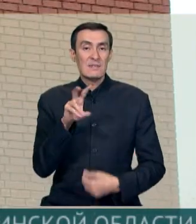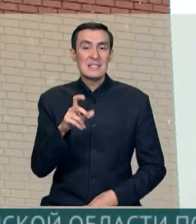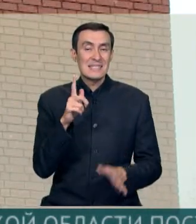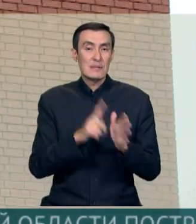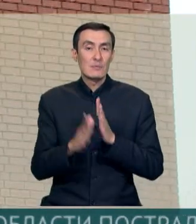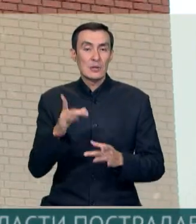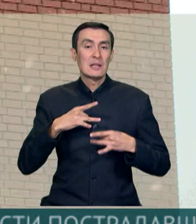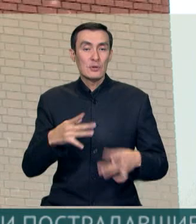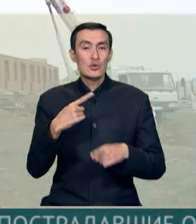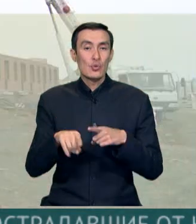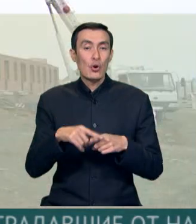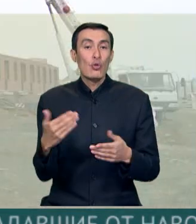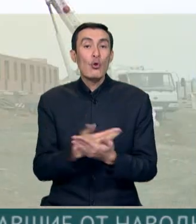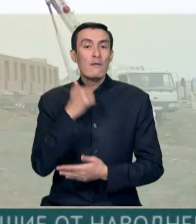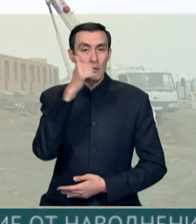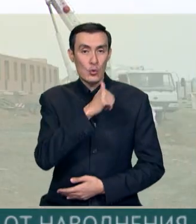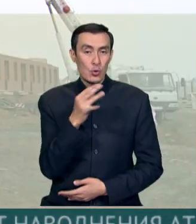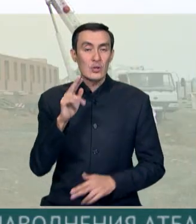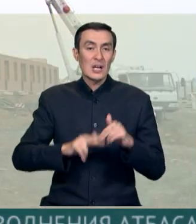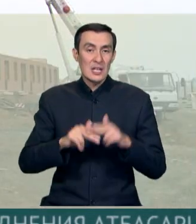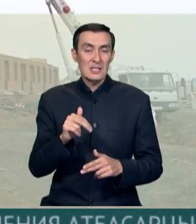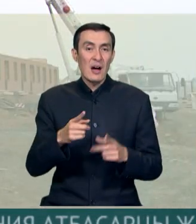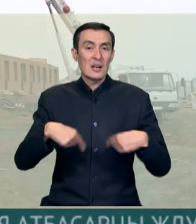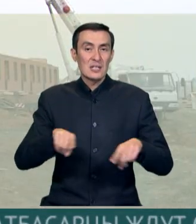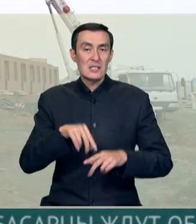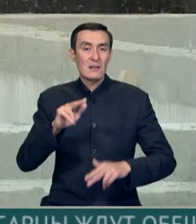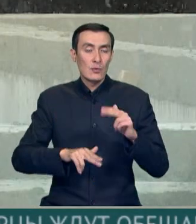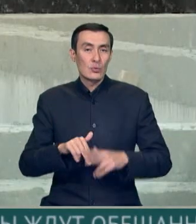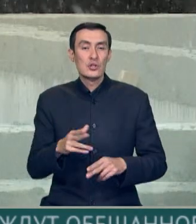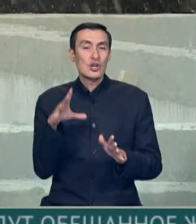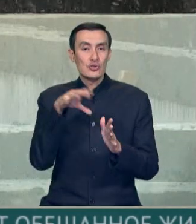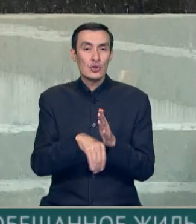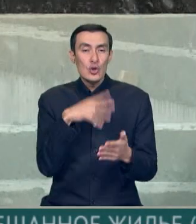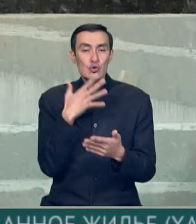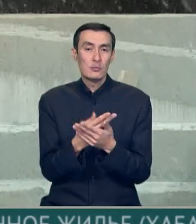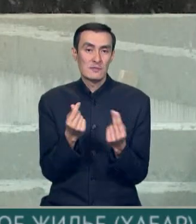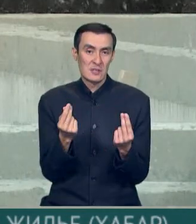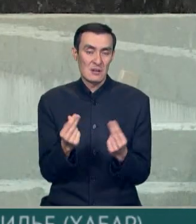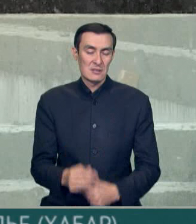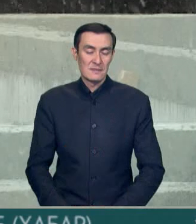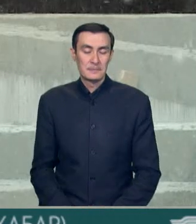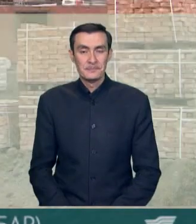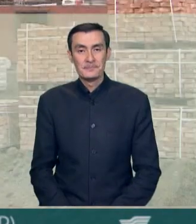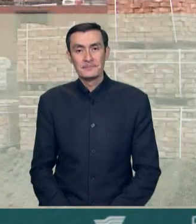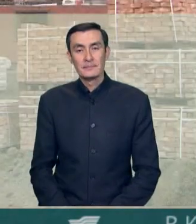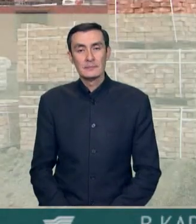отметят новоселье накануне Нового года. Но строительство подрядчики ведут пока за счет собственных средств.